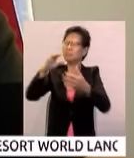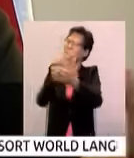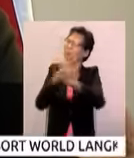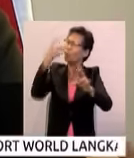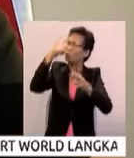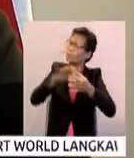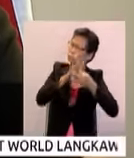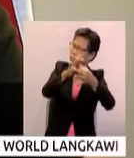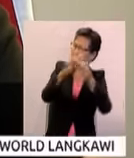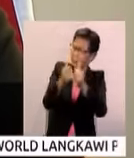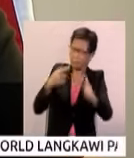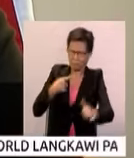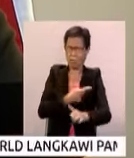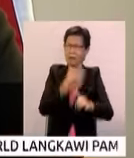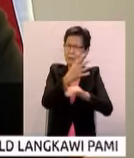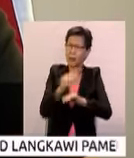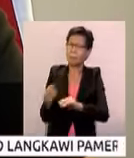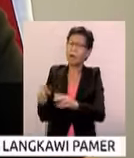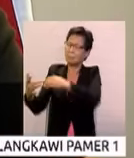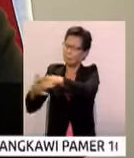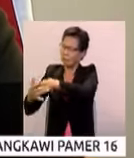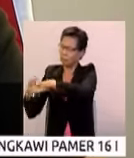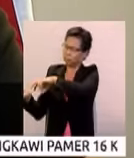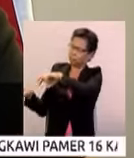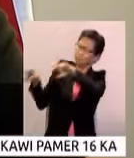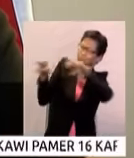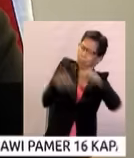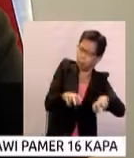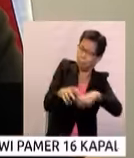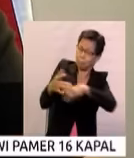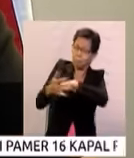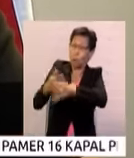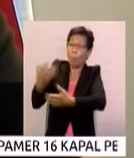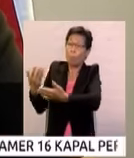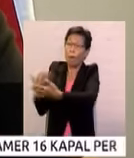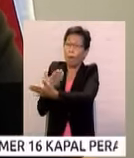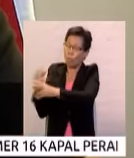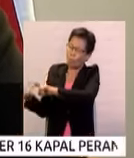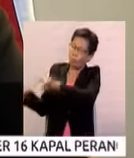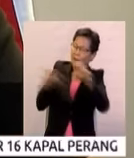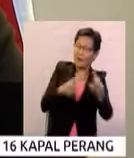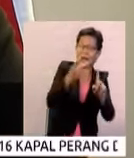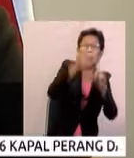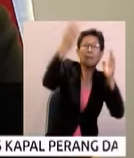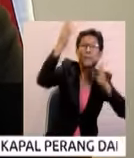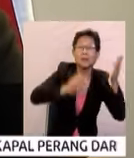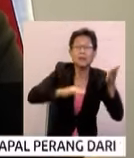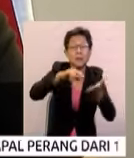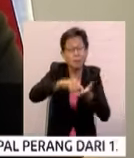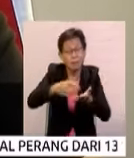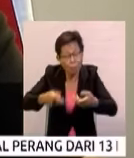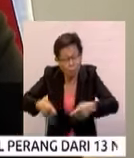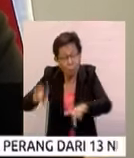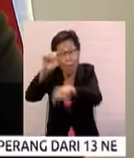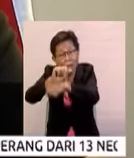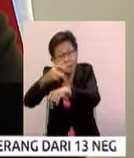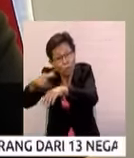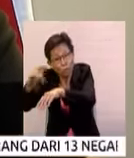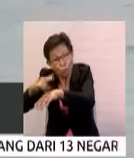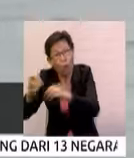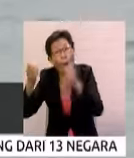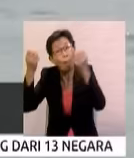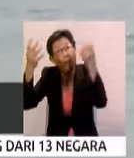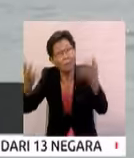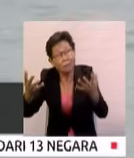kita dan juga memindahkan teknologi yang baru kepada Malaysia dan ini memberi peluang pekerjaan yang